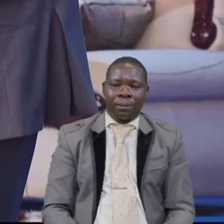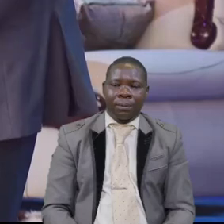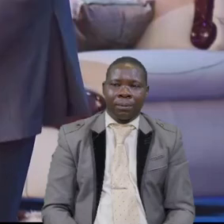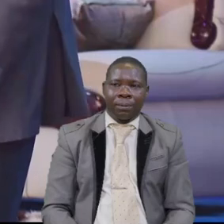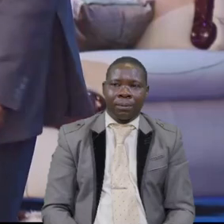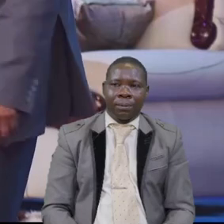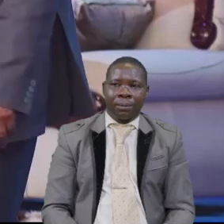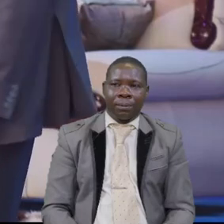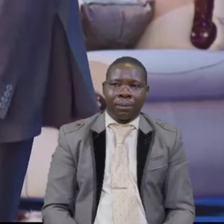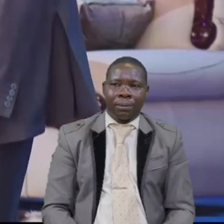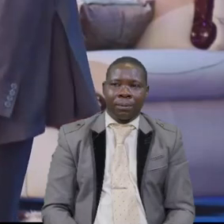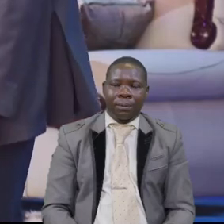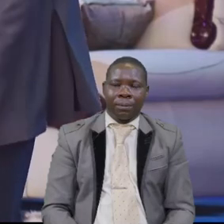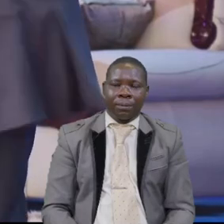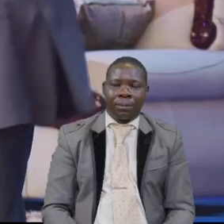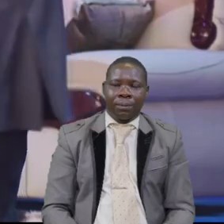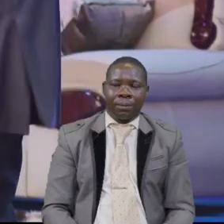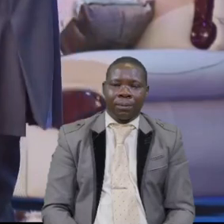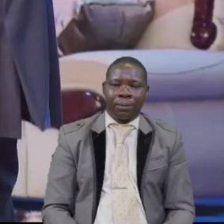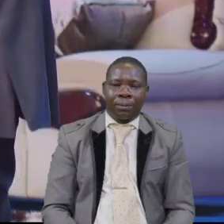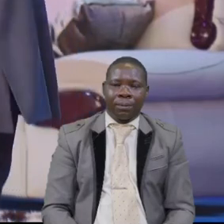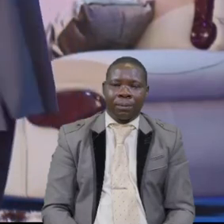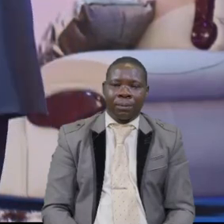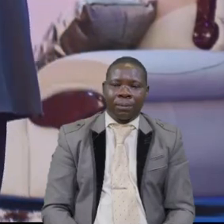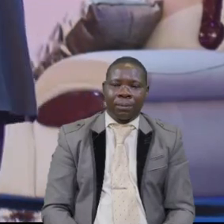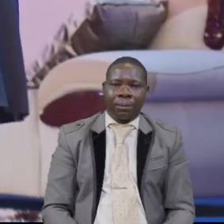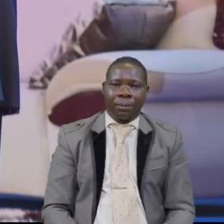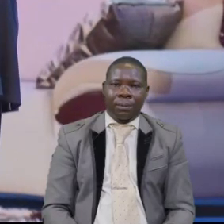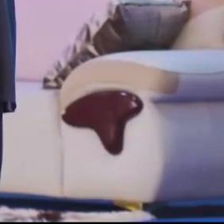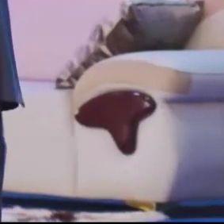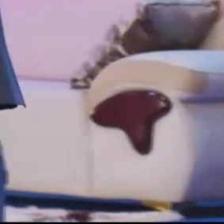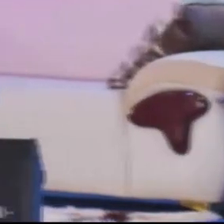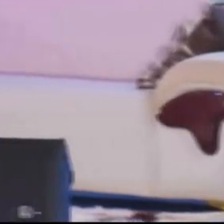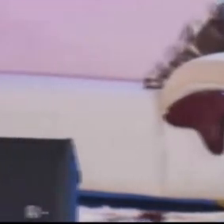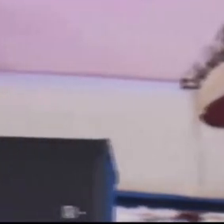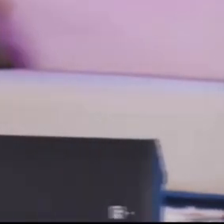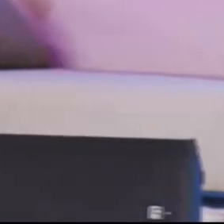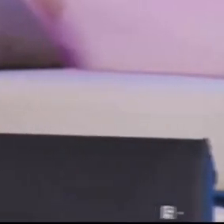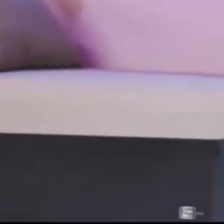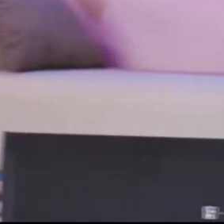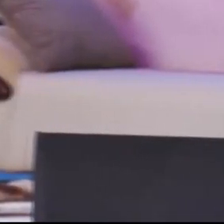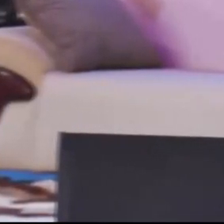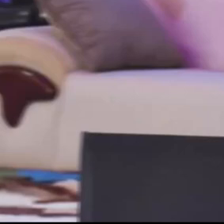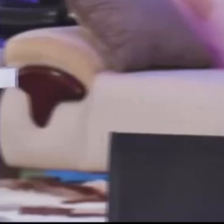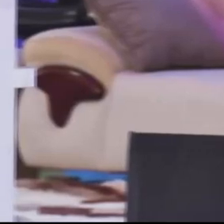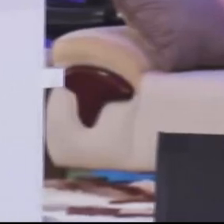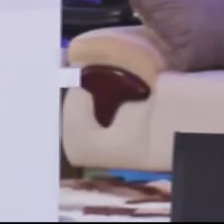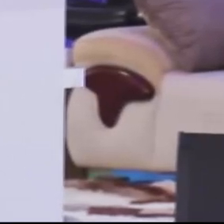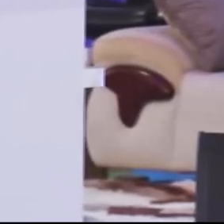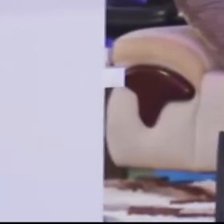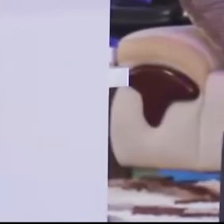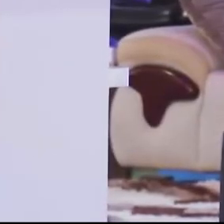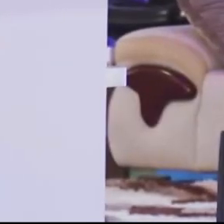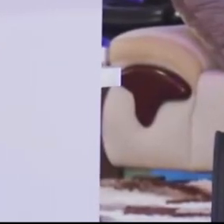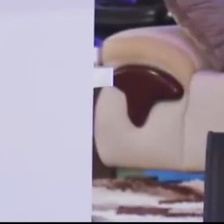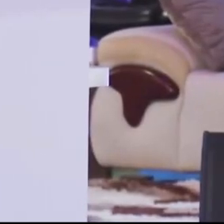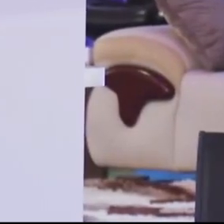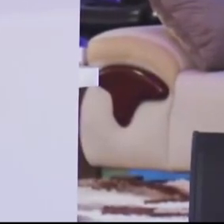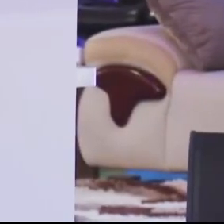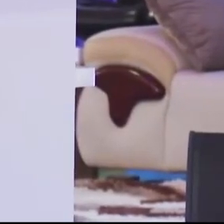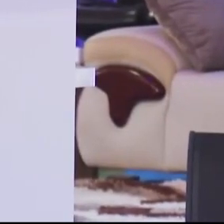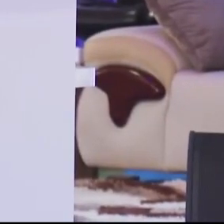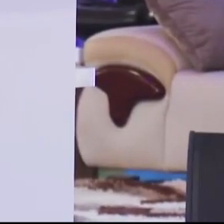les étoiles brillantes pour toujours. Il a reconcentré sa vie. 70 ans se sont